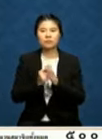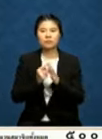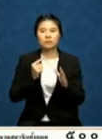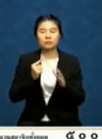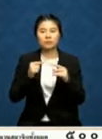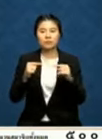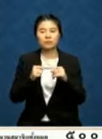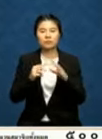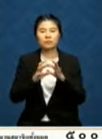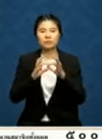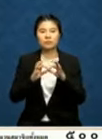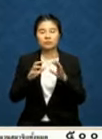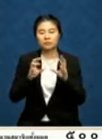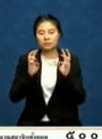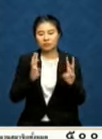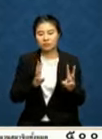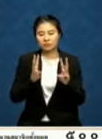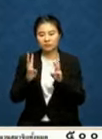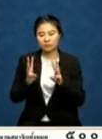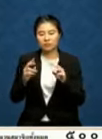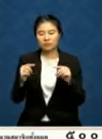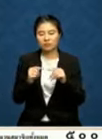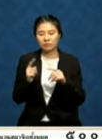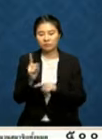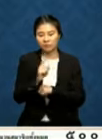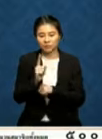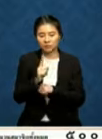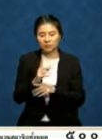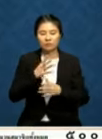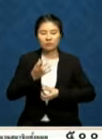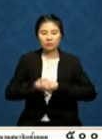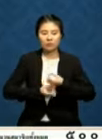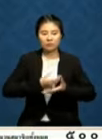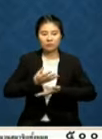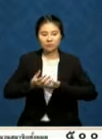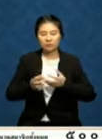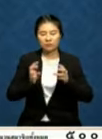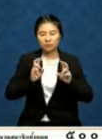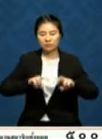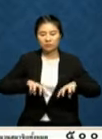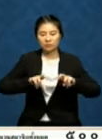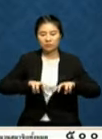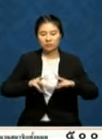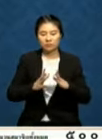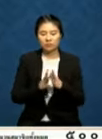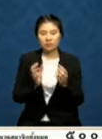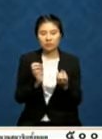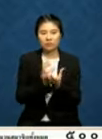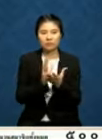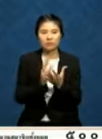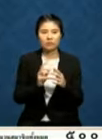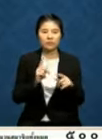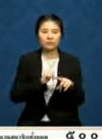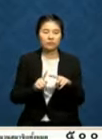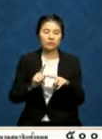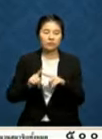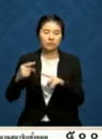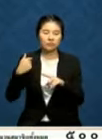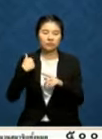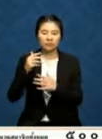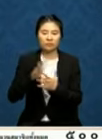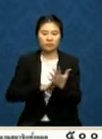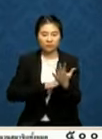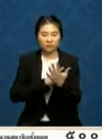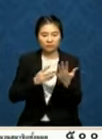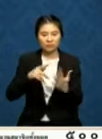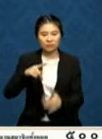เรื่องหลักเกณฑ์และวิธีการการรับฟังความคิดเห็นการวิเคราะห์ผลกระทบที่อาจจะเกิดขึ้นจากร่างพระรา